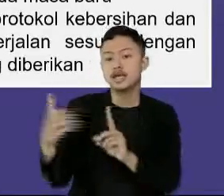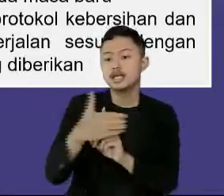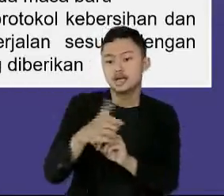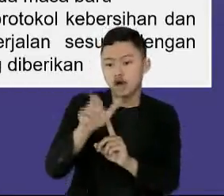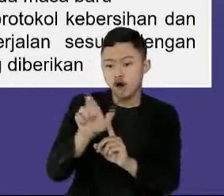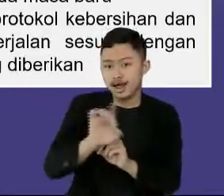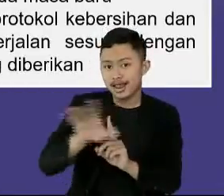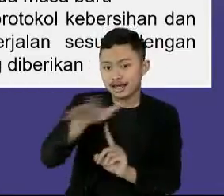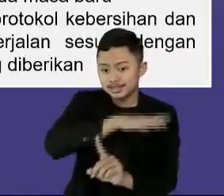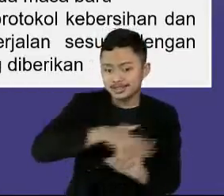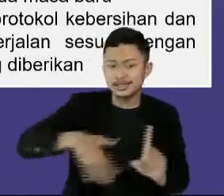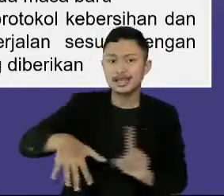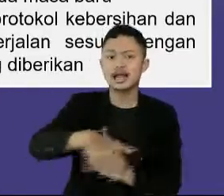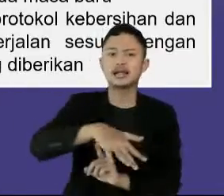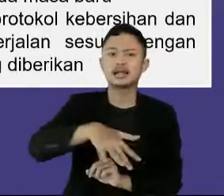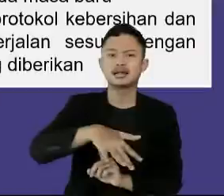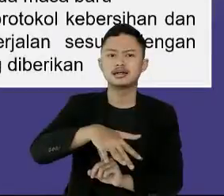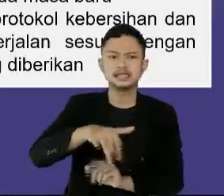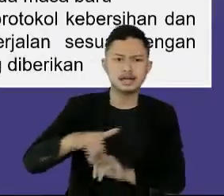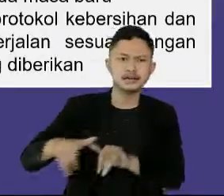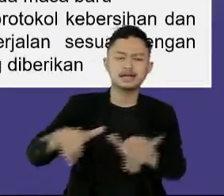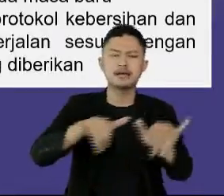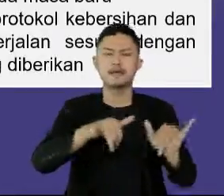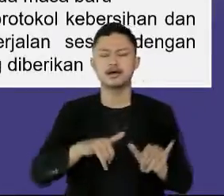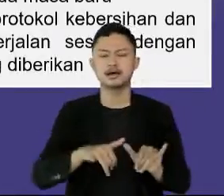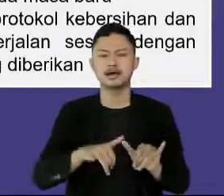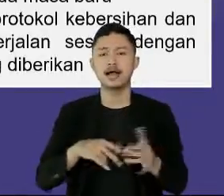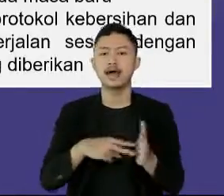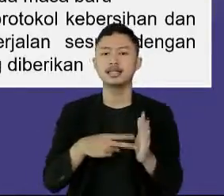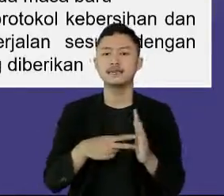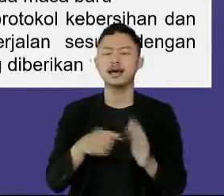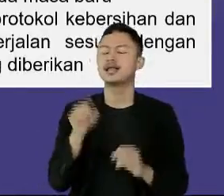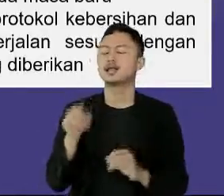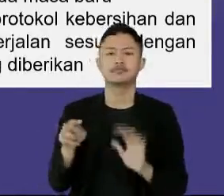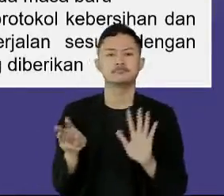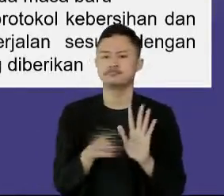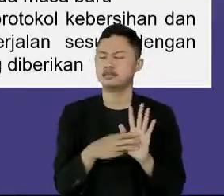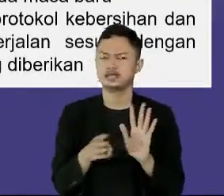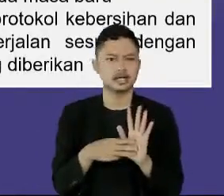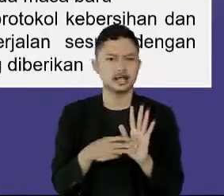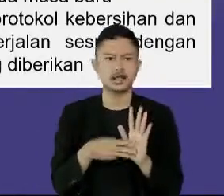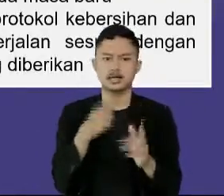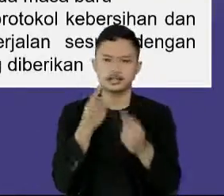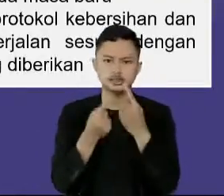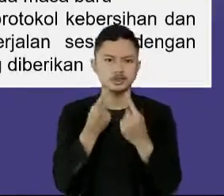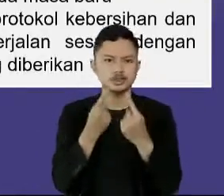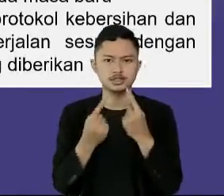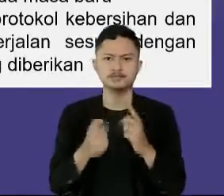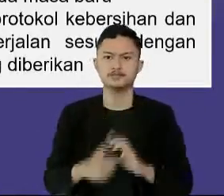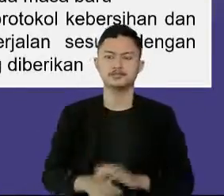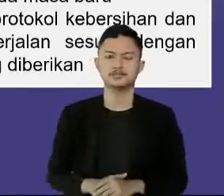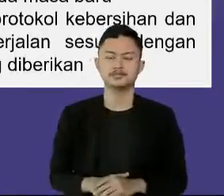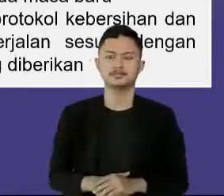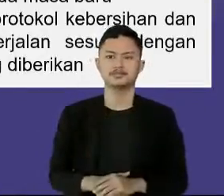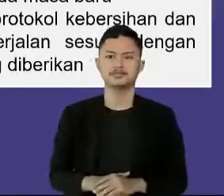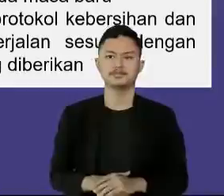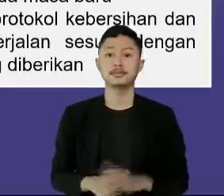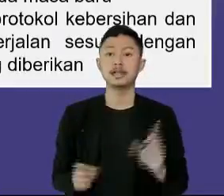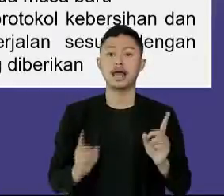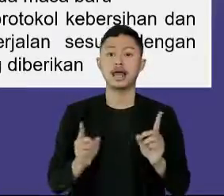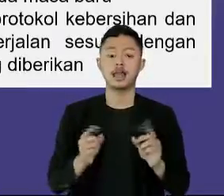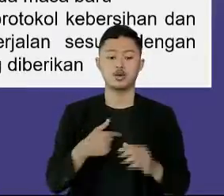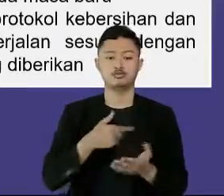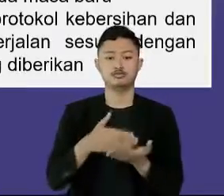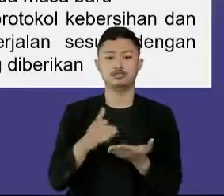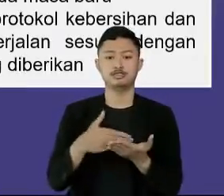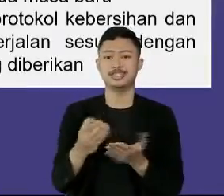lindungi desa, pelakunya dan lindungi dari wisatawannya juga. Nah ini mungkin yang jadi bahan apa ya bahan diskusi sebenarnya mungkin. Kalau